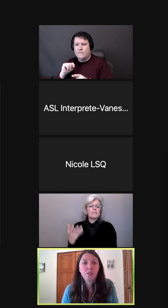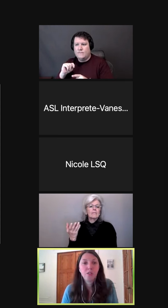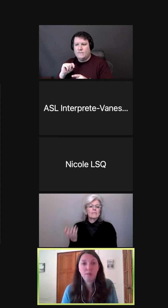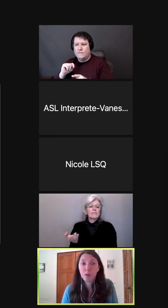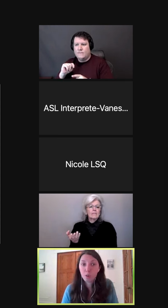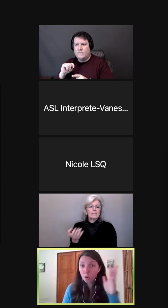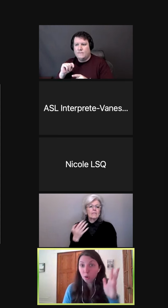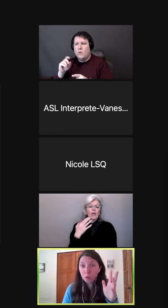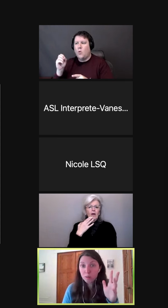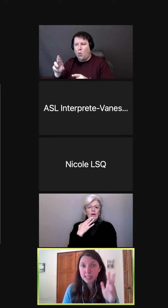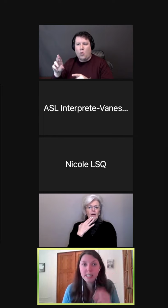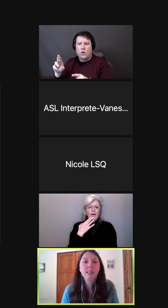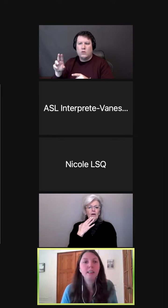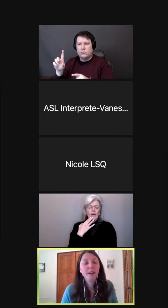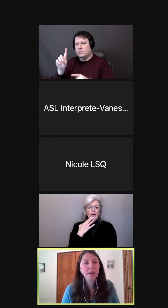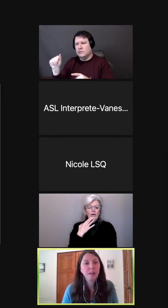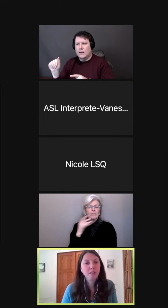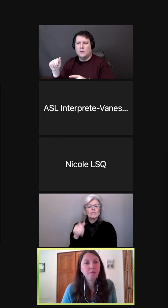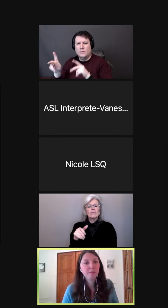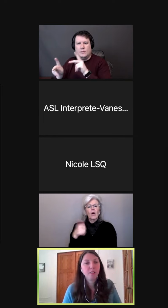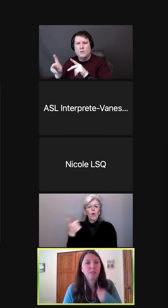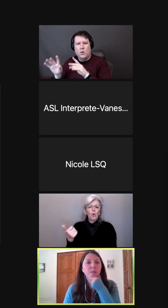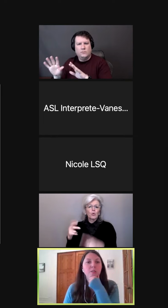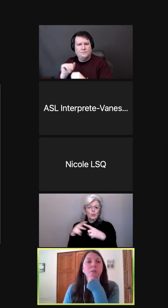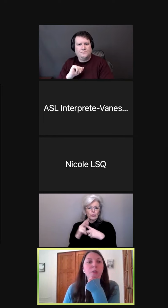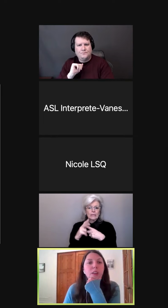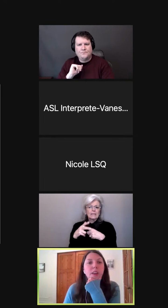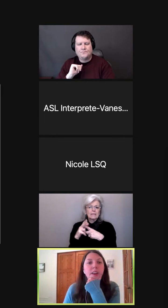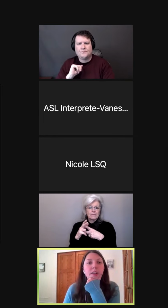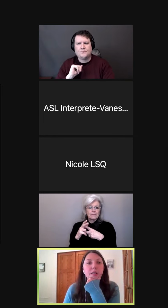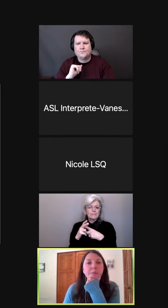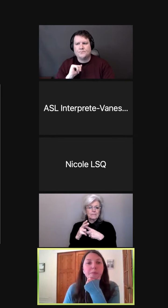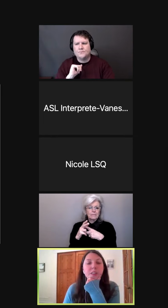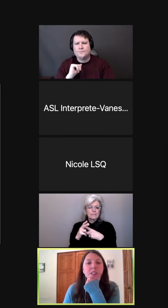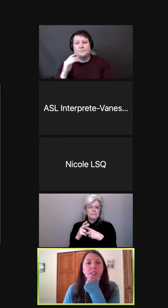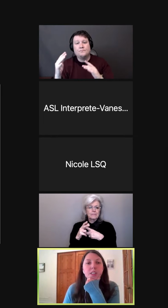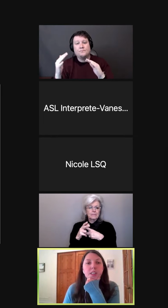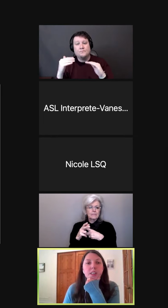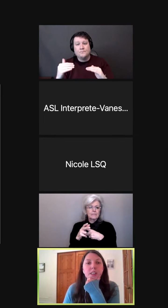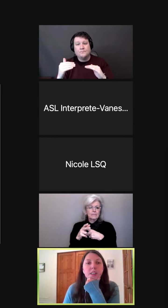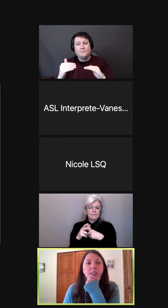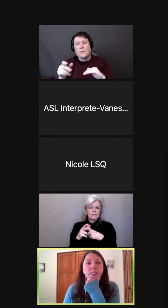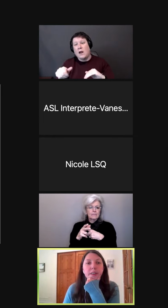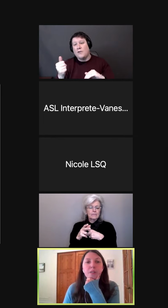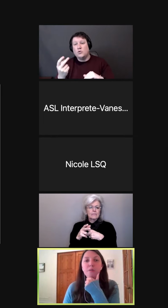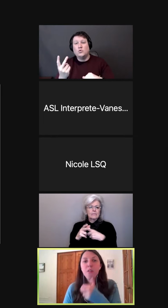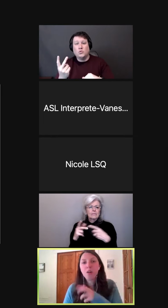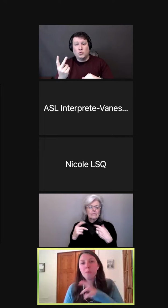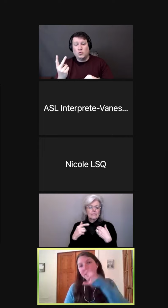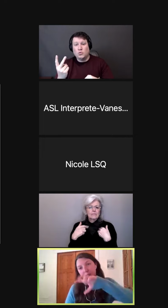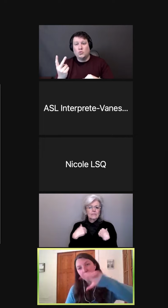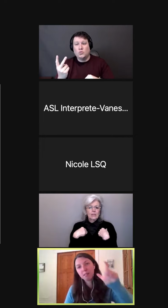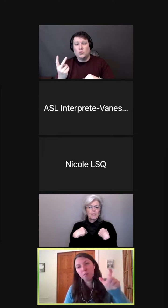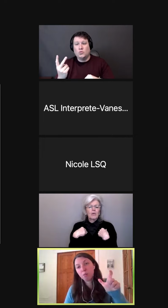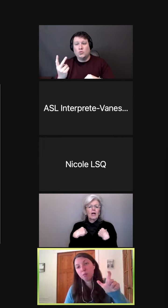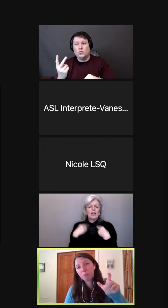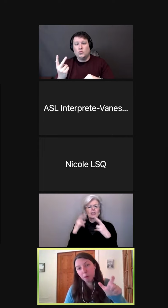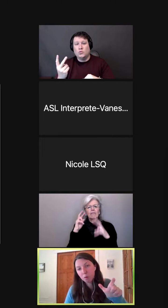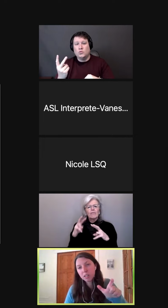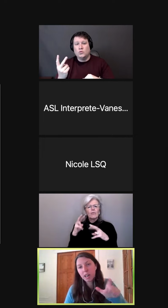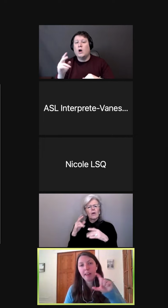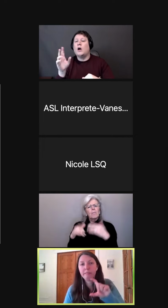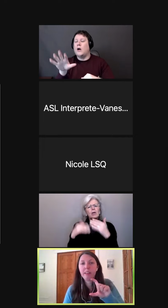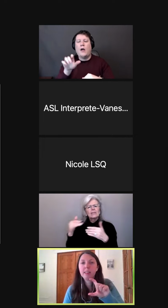Donc, un autre outil, donc, j'ai revu le processus d